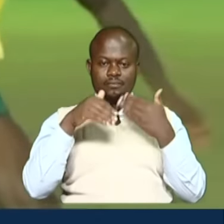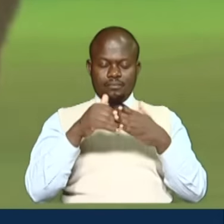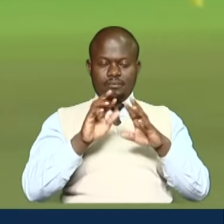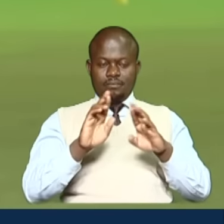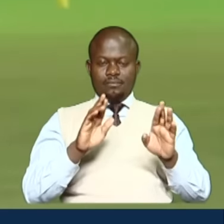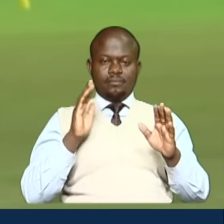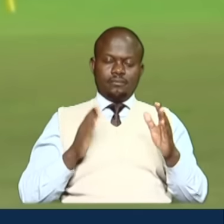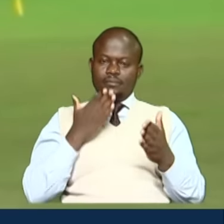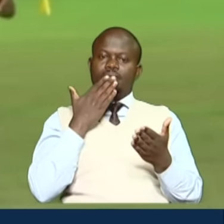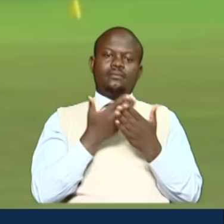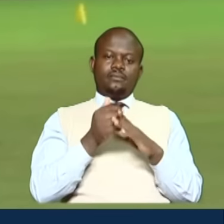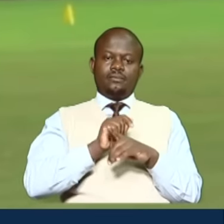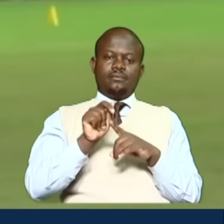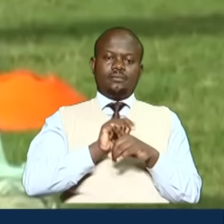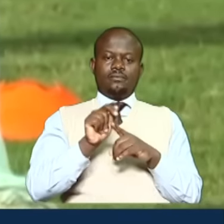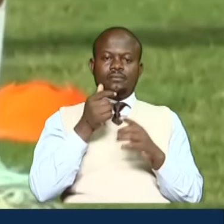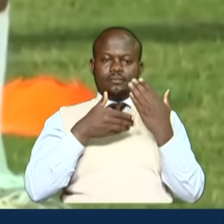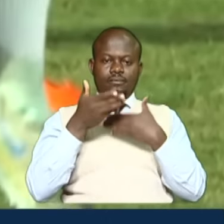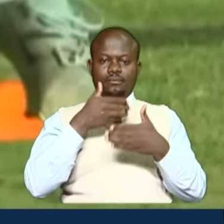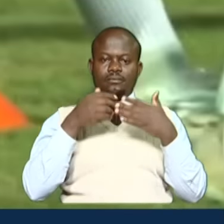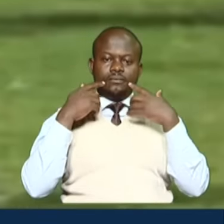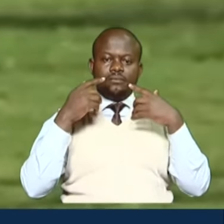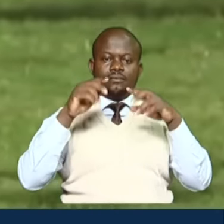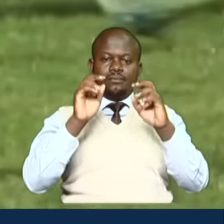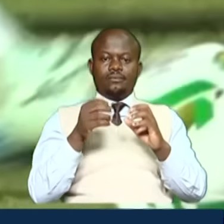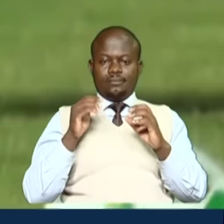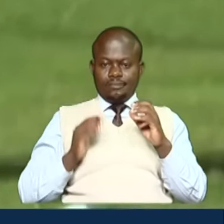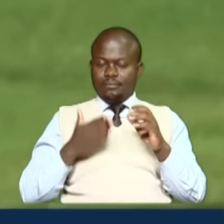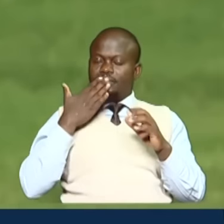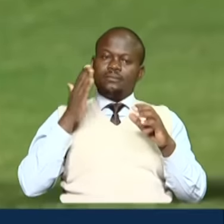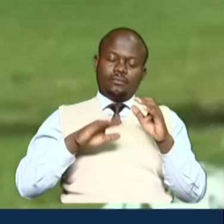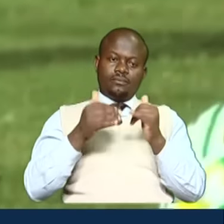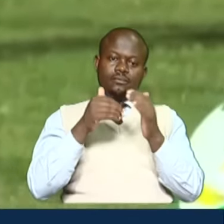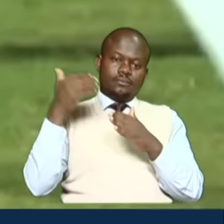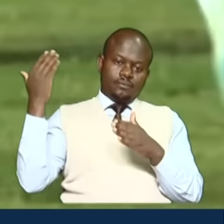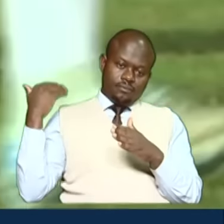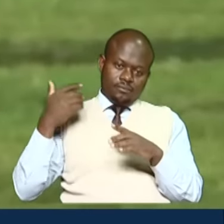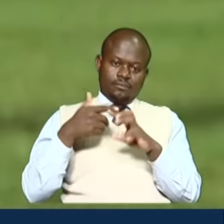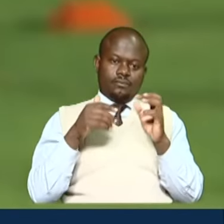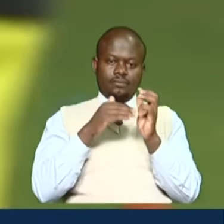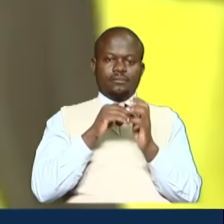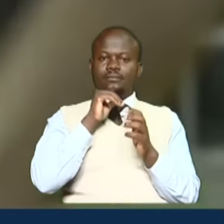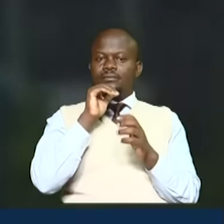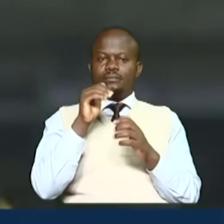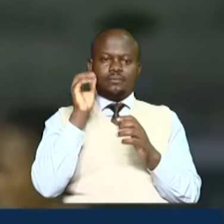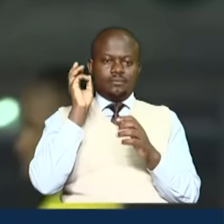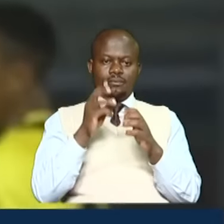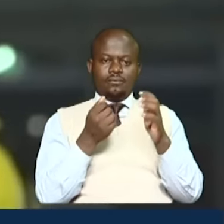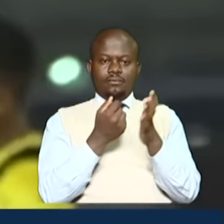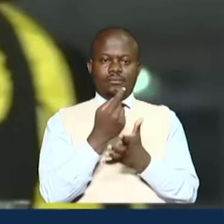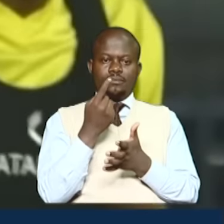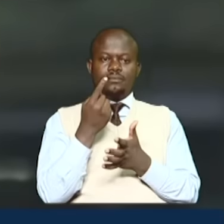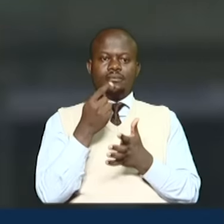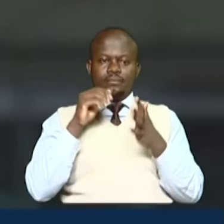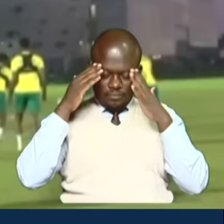biteguye kwitwara neza. Umutoza mu kiganiro n'itangazamakuru yavuze ko bitwaye nabi mu mukino uheruka, ariko bitaza gutuma